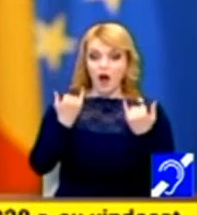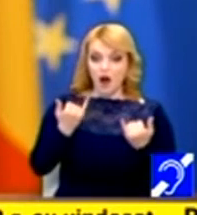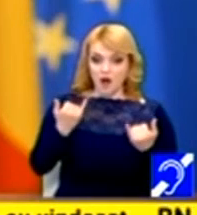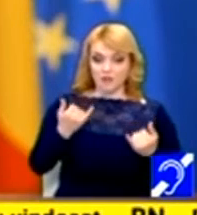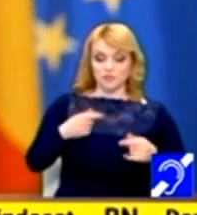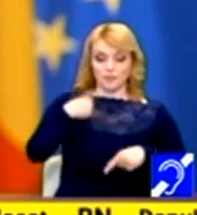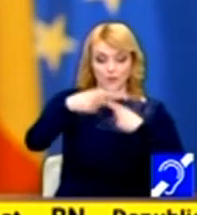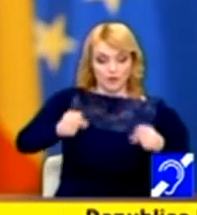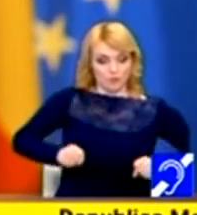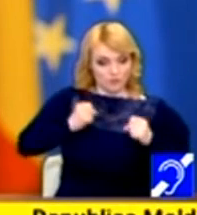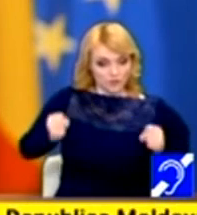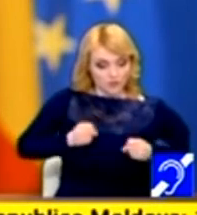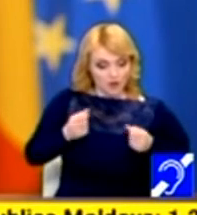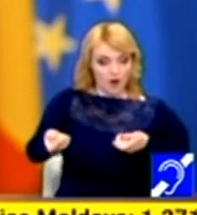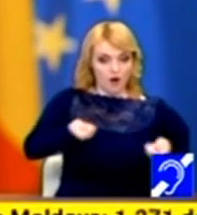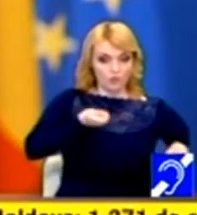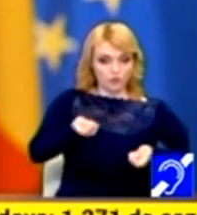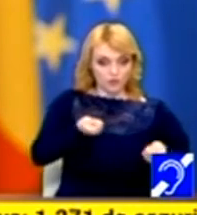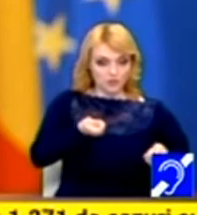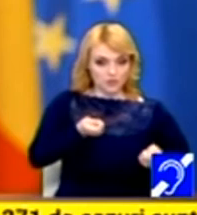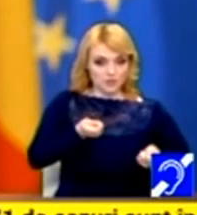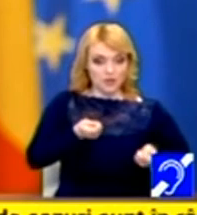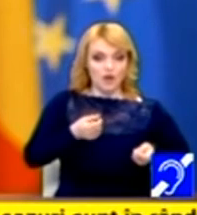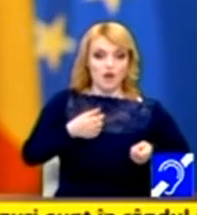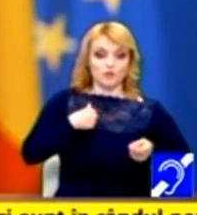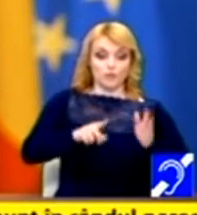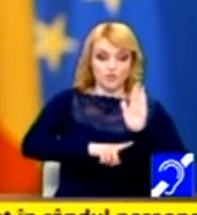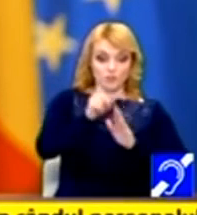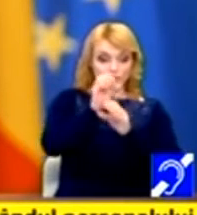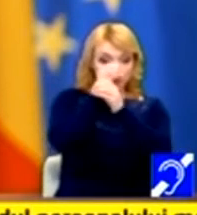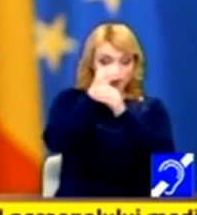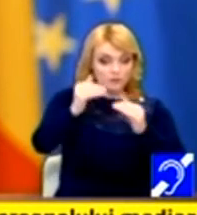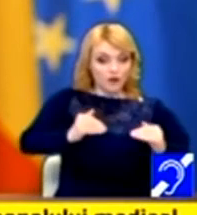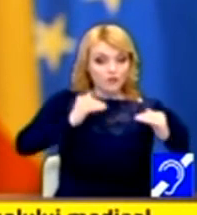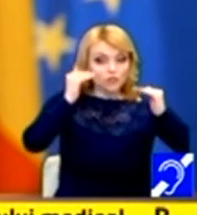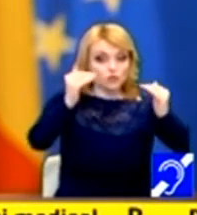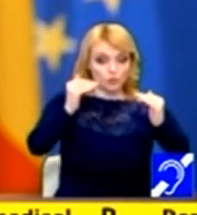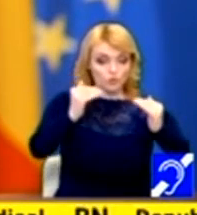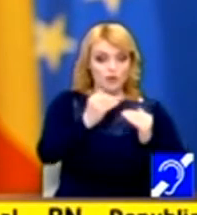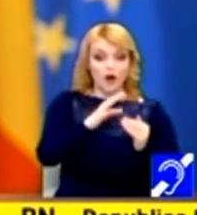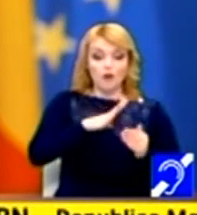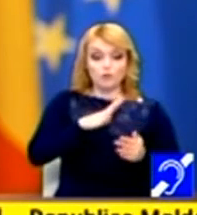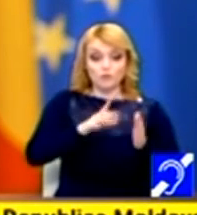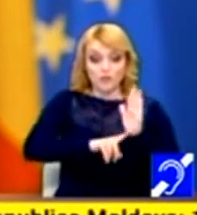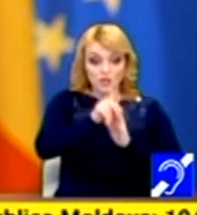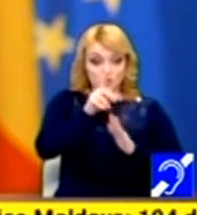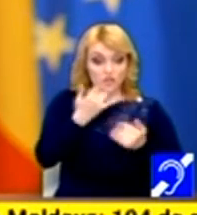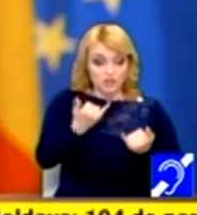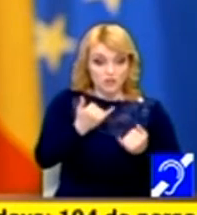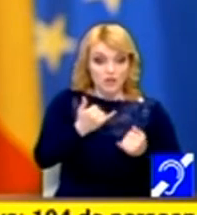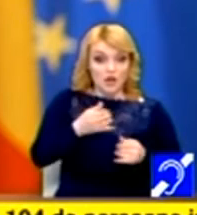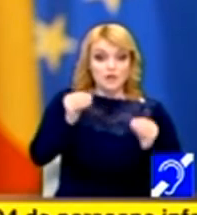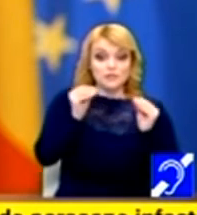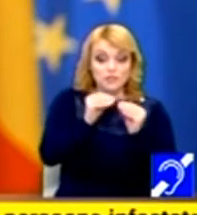efortul concertat al autorităților, capacitatea de testare a crescut progresiv, am ajuns la un număr de